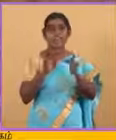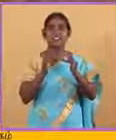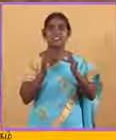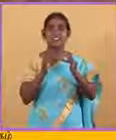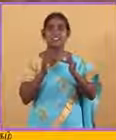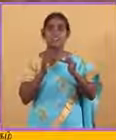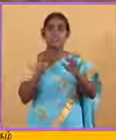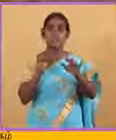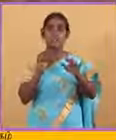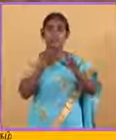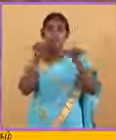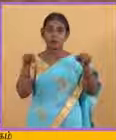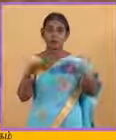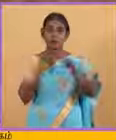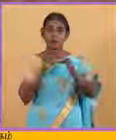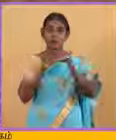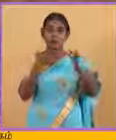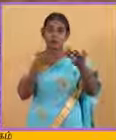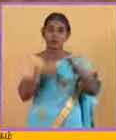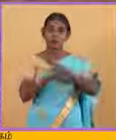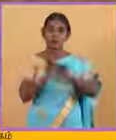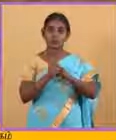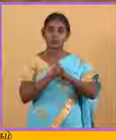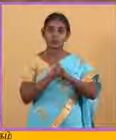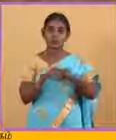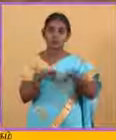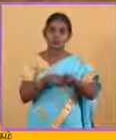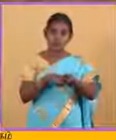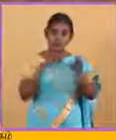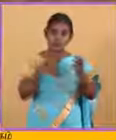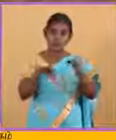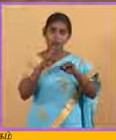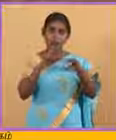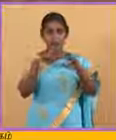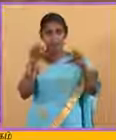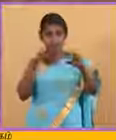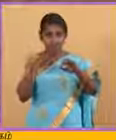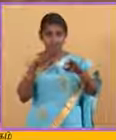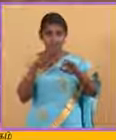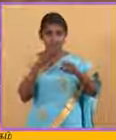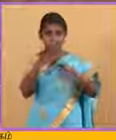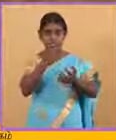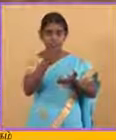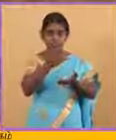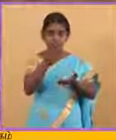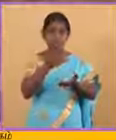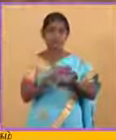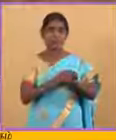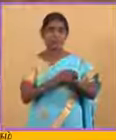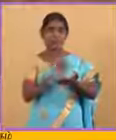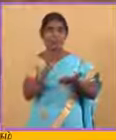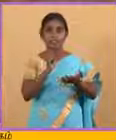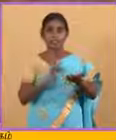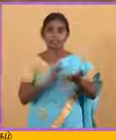இருக்க இணையத்துக்குள்ளே போகிறோம். ஓடி போய் அங்கே போய் என்ன செய்கிறோம், நமக்கு தேவையானதெல்லாம் தேடுறோம். நல்லா